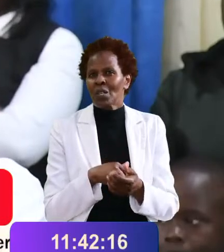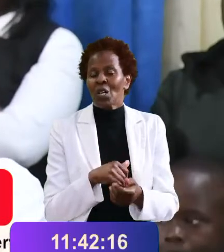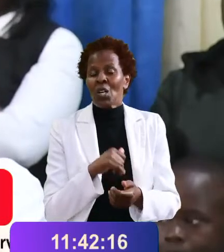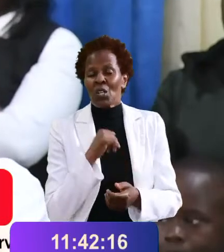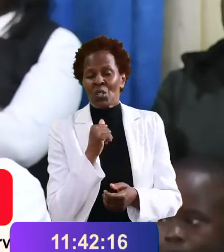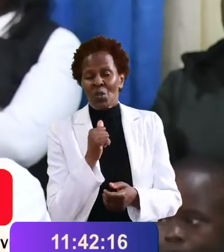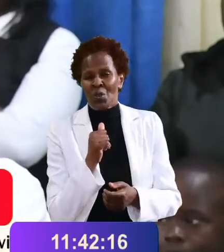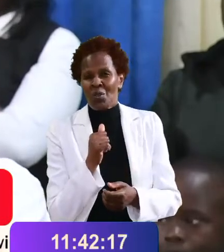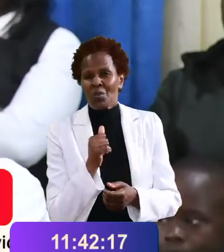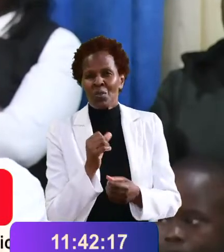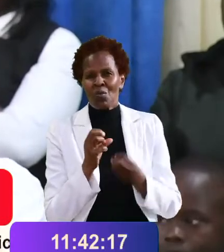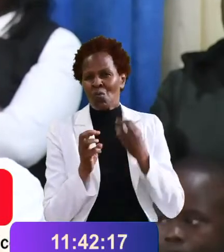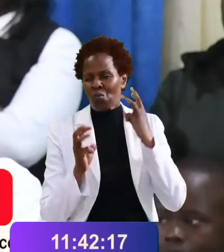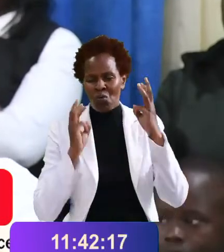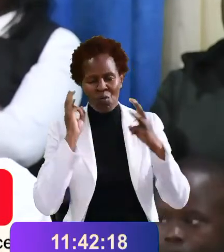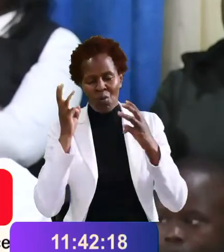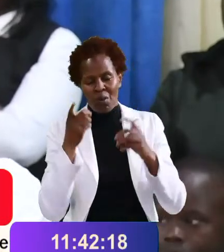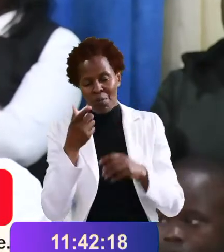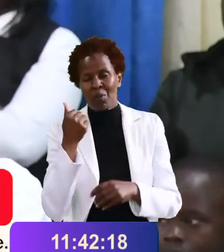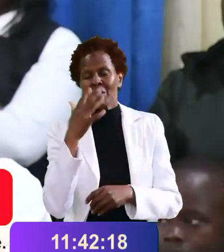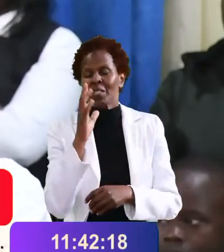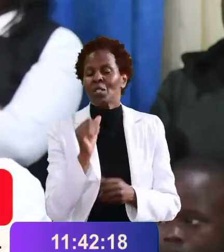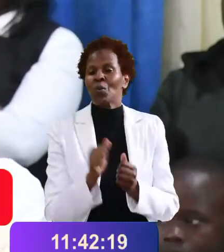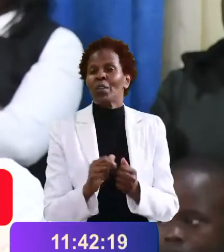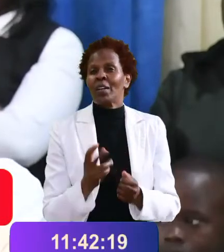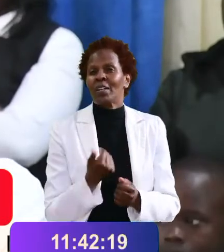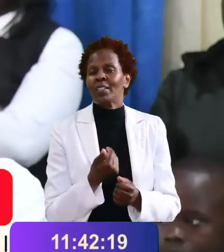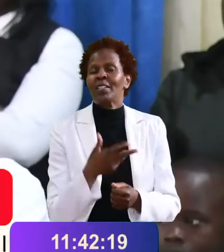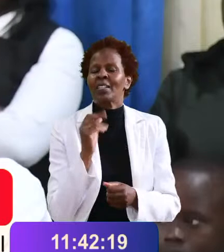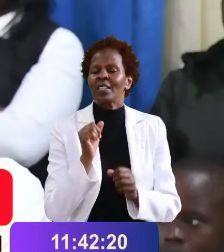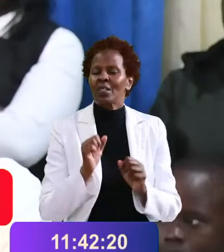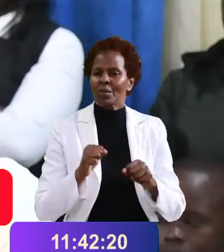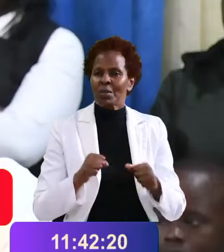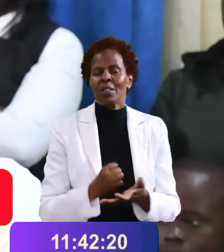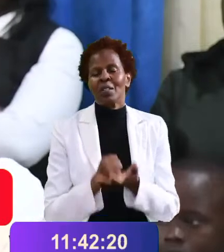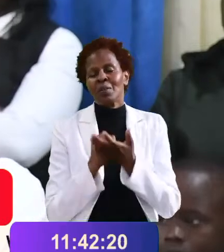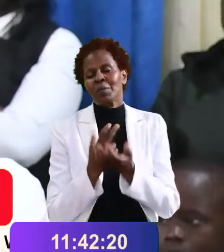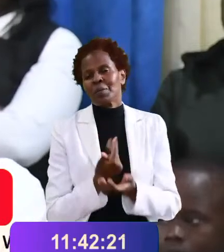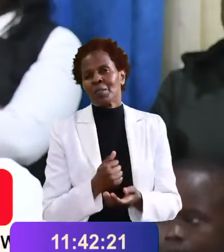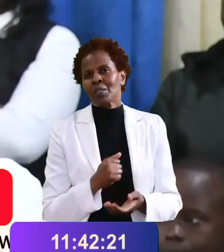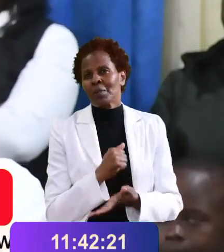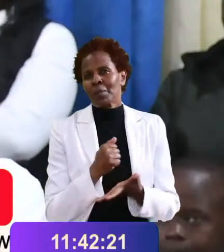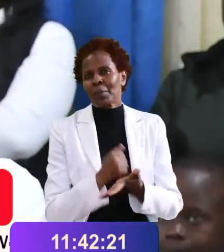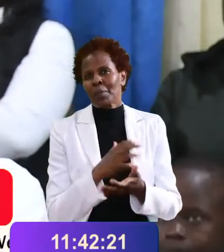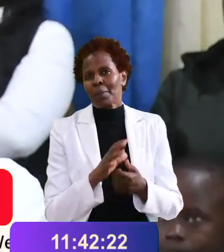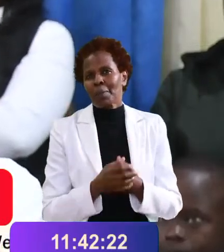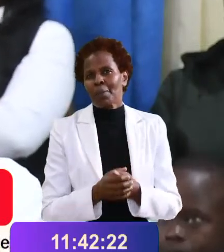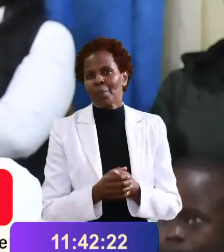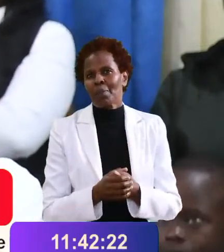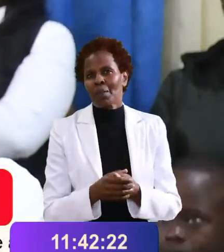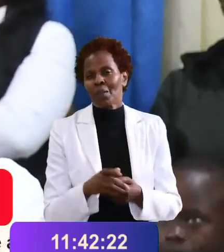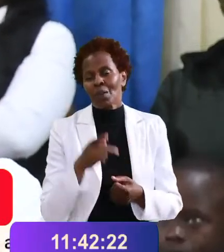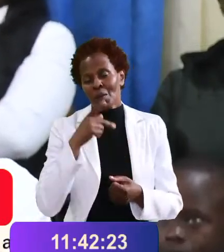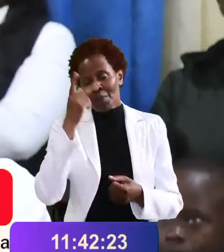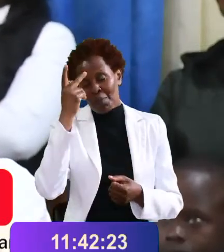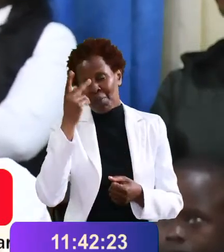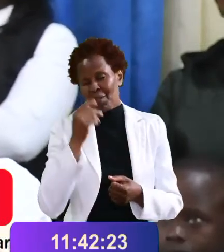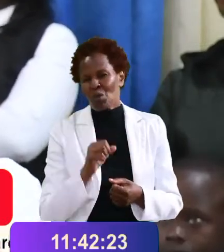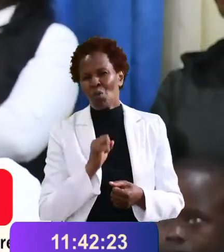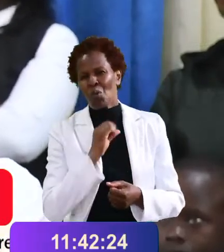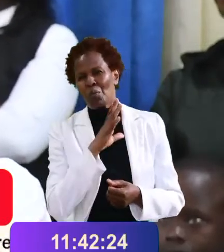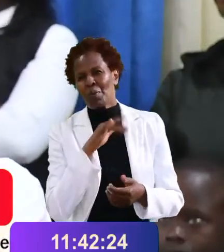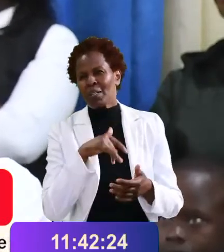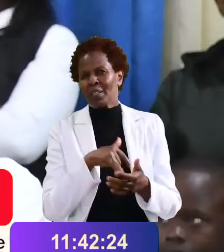tusijali, kwa sababu Mungu ako na sisi na atatuwezesha. Amen. Wazazi wanalalamika